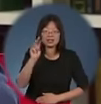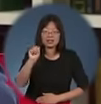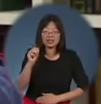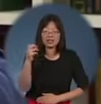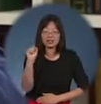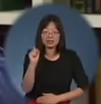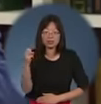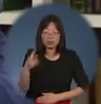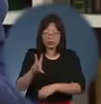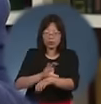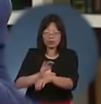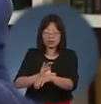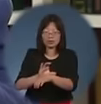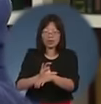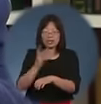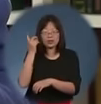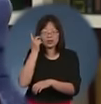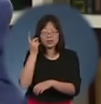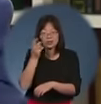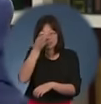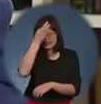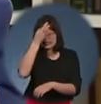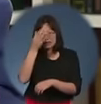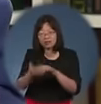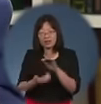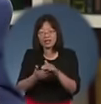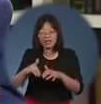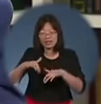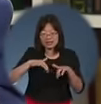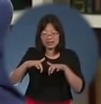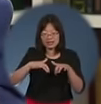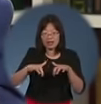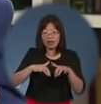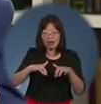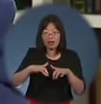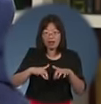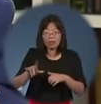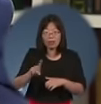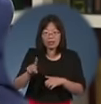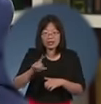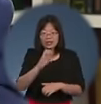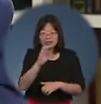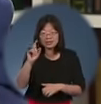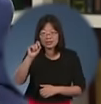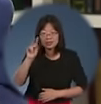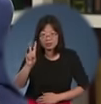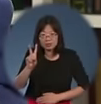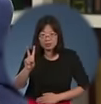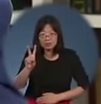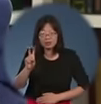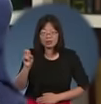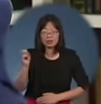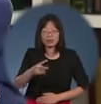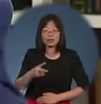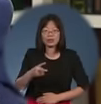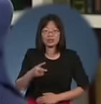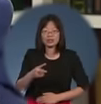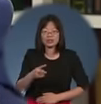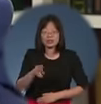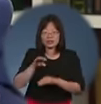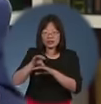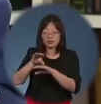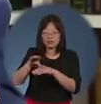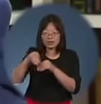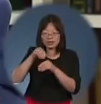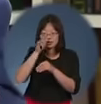그다음에 이제 그 휴대폰 성능 그다음에 길거리에서 이제 그 그 CCTV 그다음에 자동차에